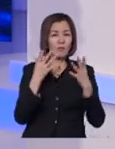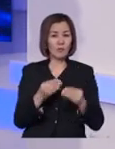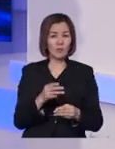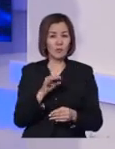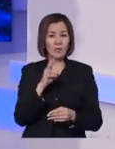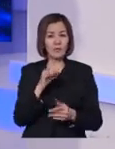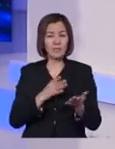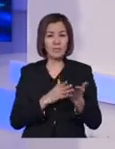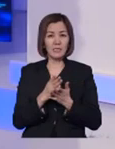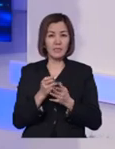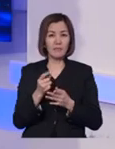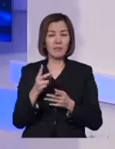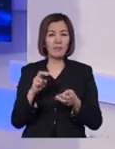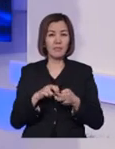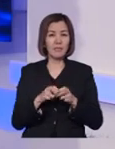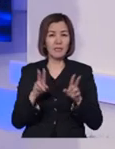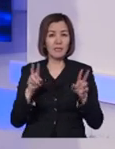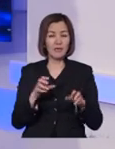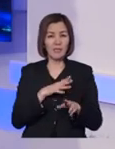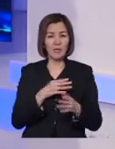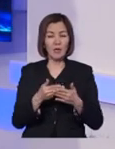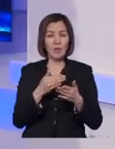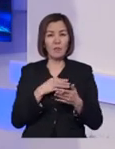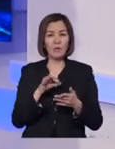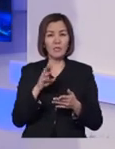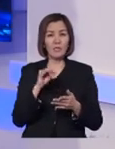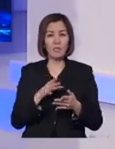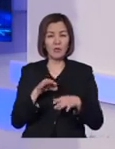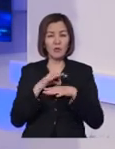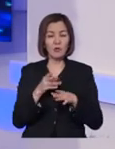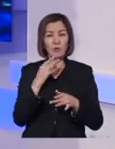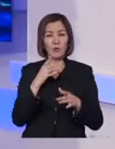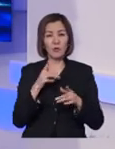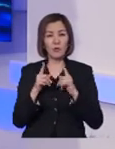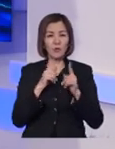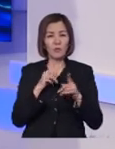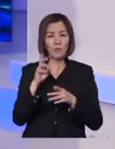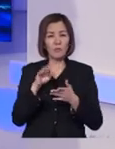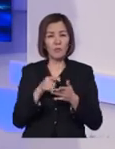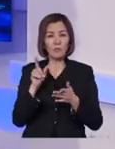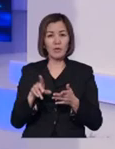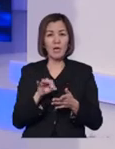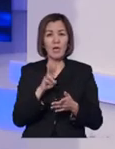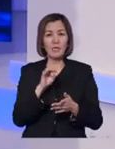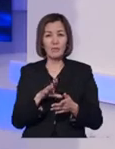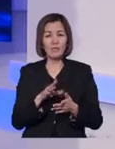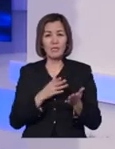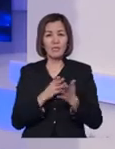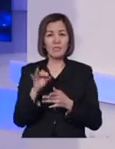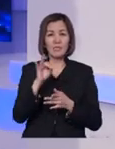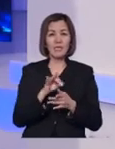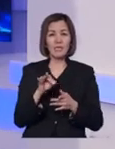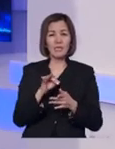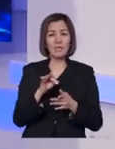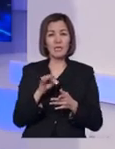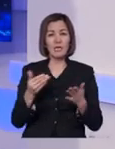ономастика саласына қатысты бірқатар мәселе қаралған. Бұған дейін Атырауда өткен ұлттық құрылтайда мемлекет басшысы ономастика саласы тарихи